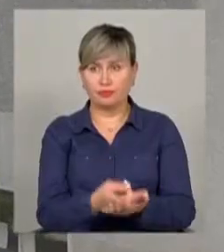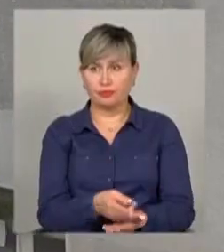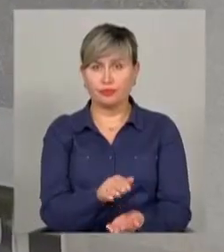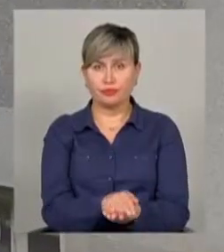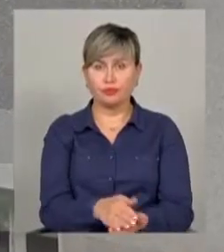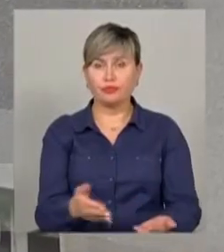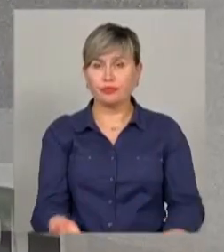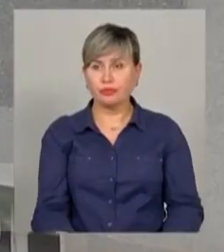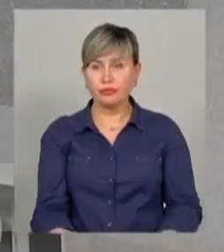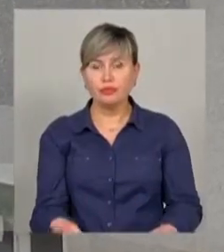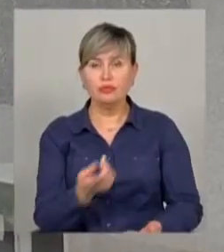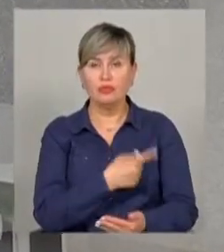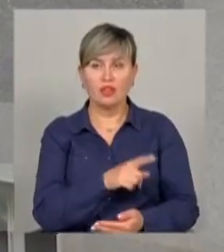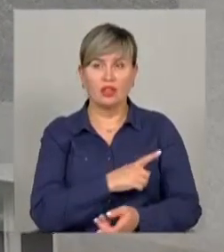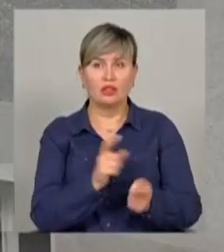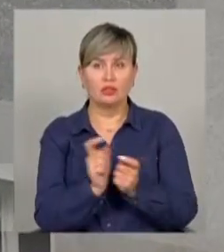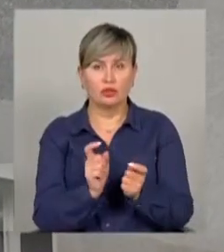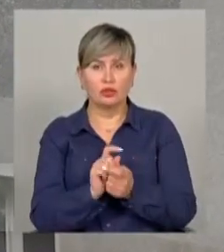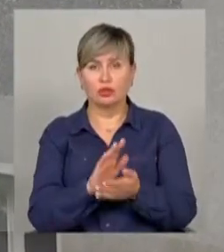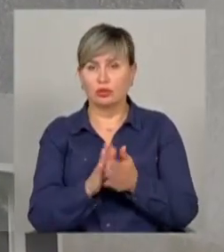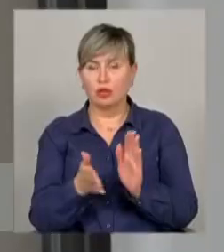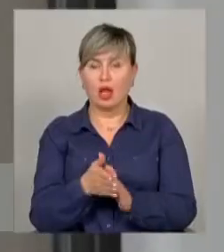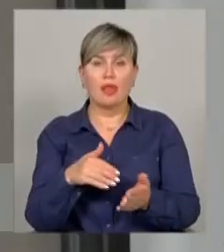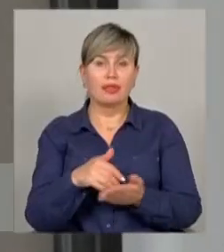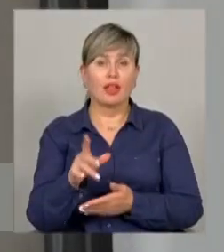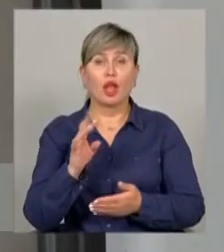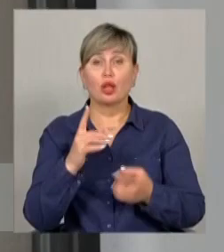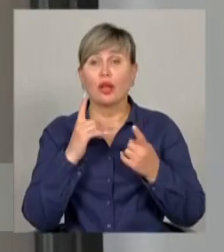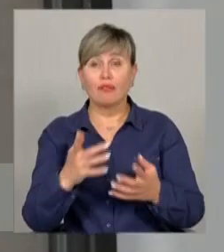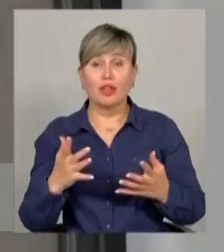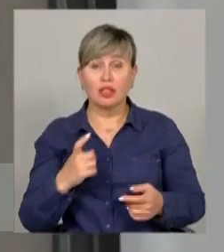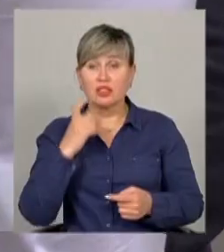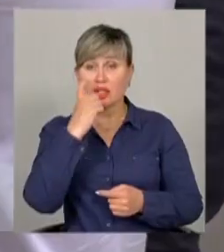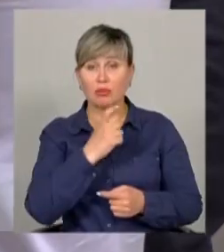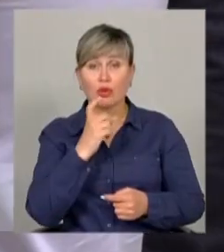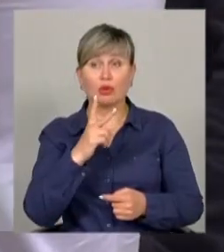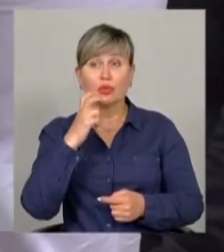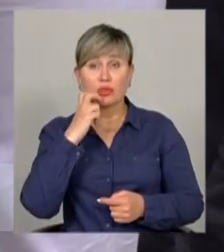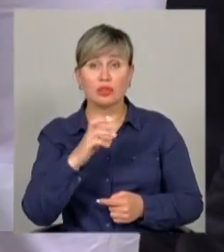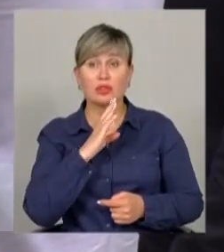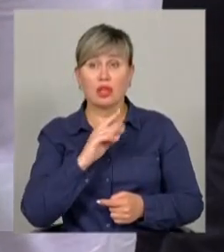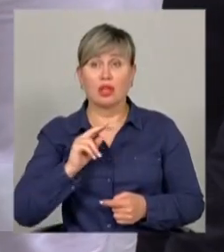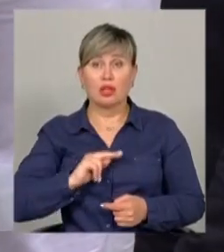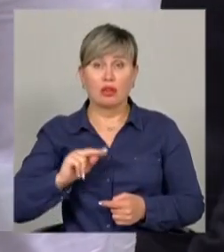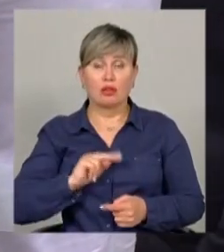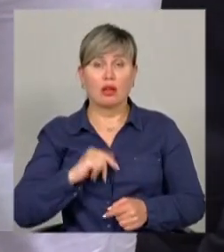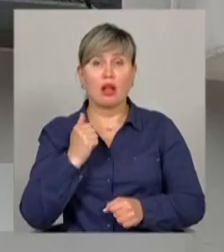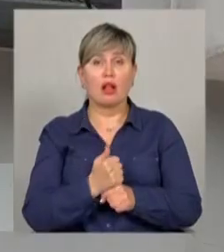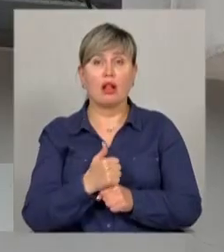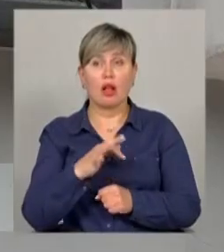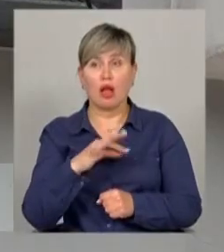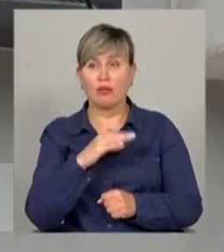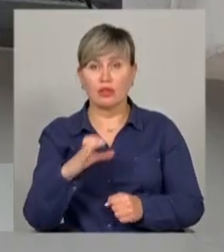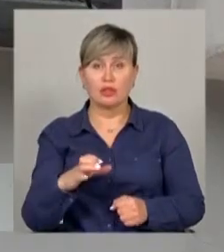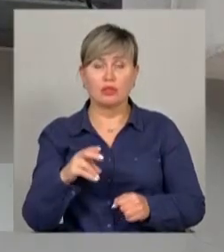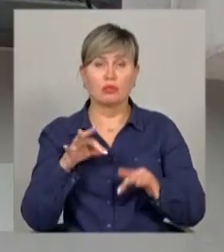В самой клинике комментировать скандальную ситуацию отказались. Но выяснилось, что стоматолог, удалявший зуб девушки, работает в головном офисе. И по делу